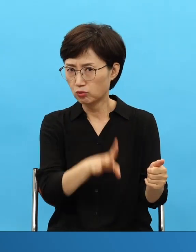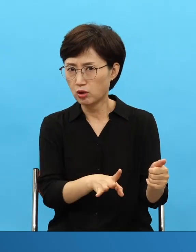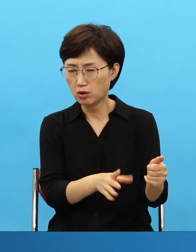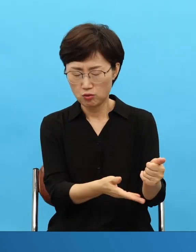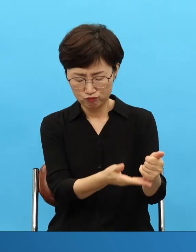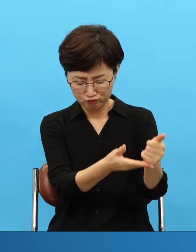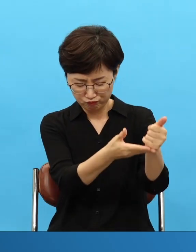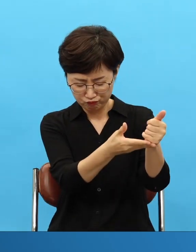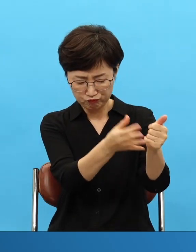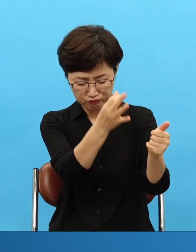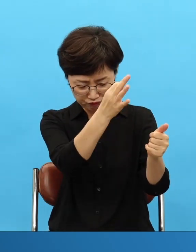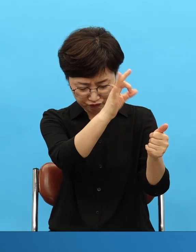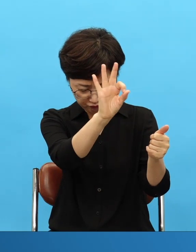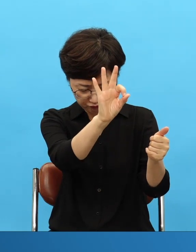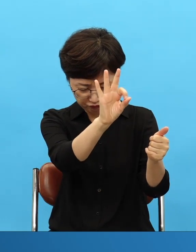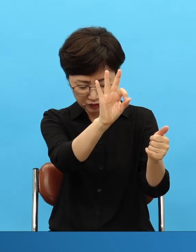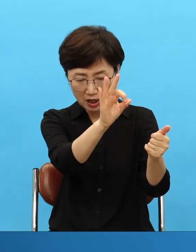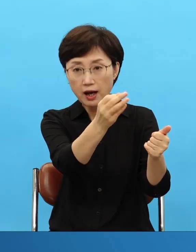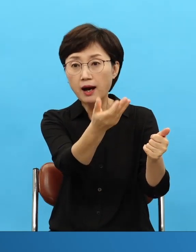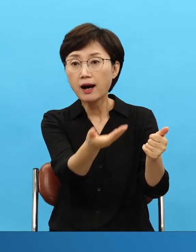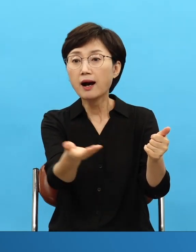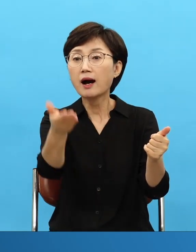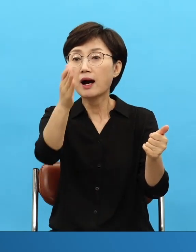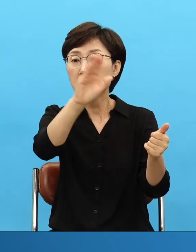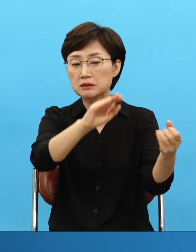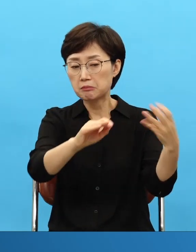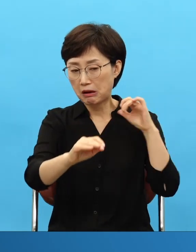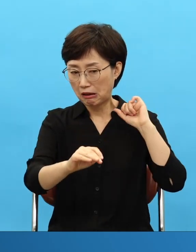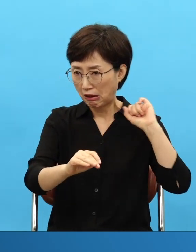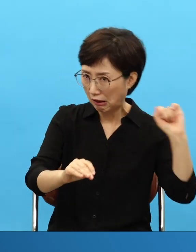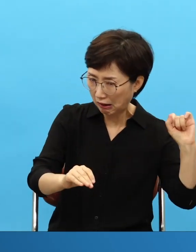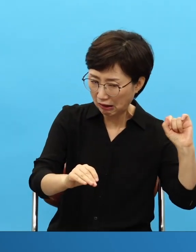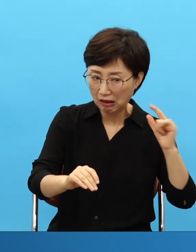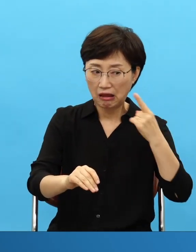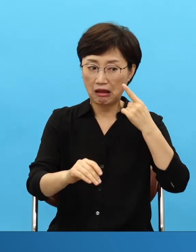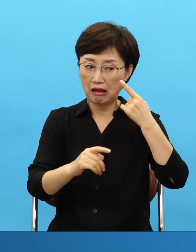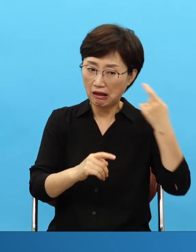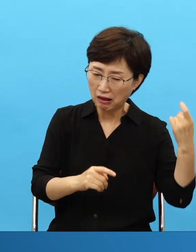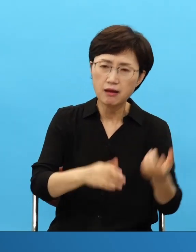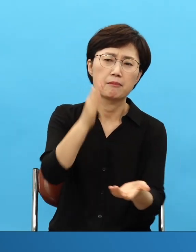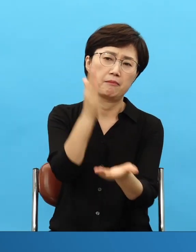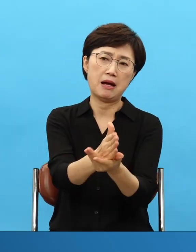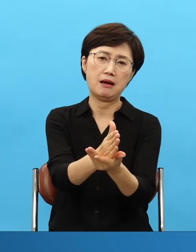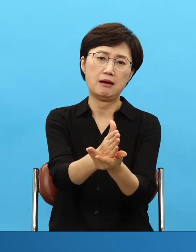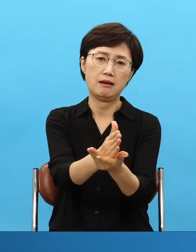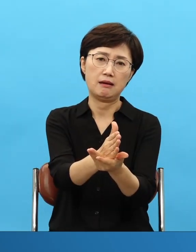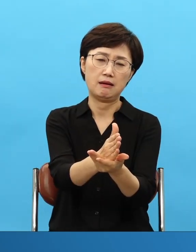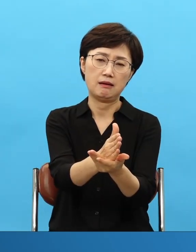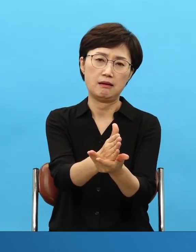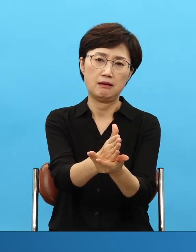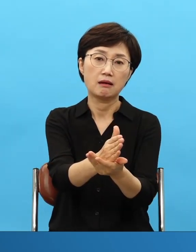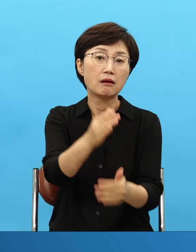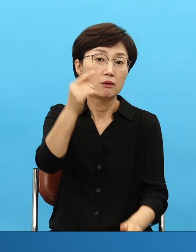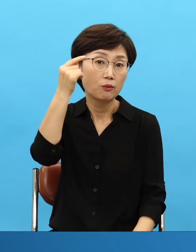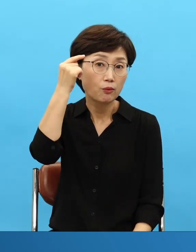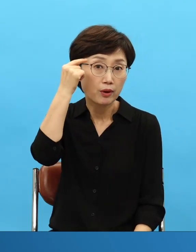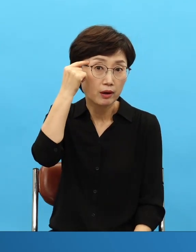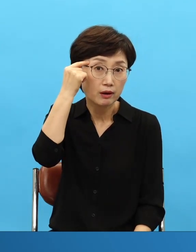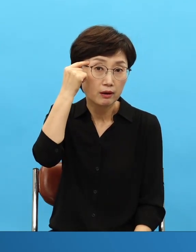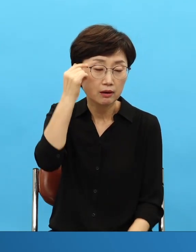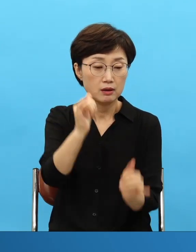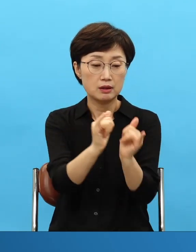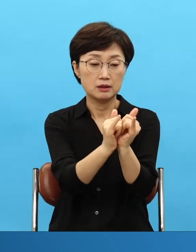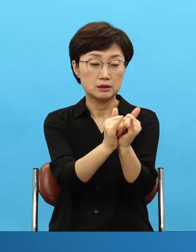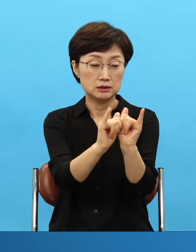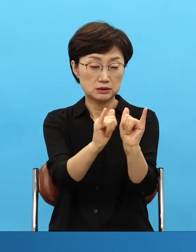was, I must respect people, but I must not heed their words. 왜냐하면은 거의